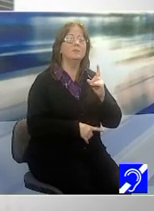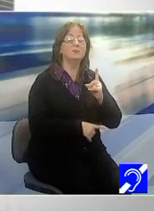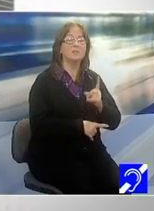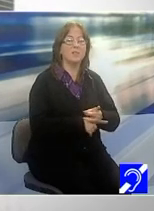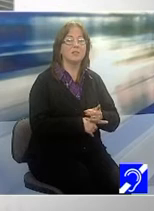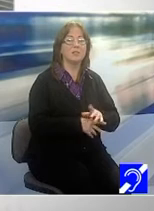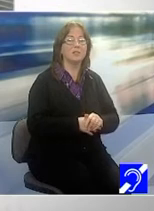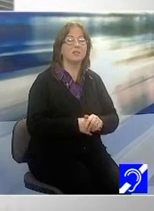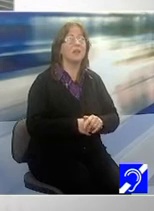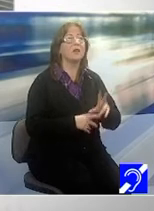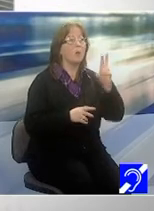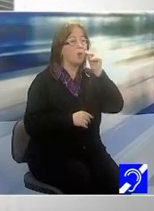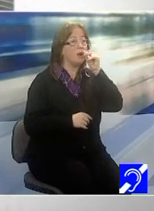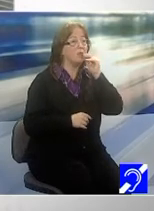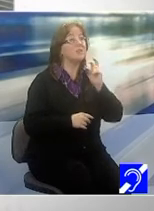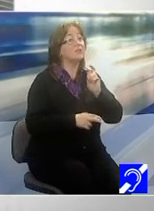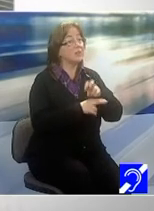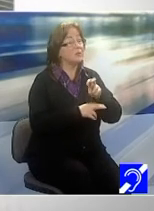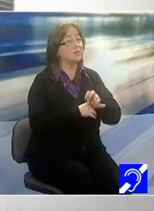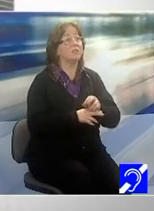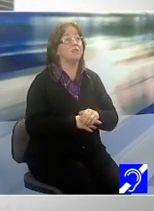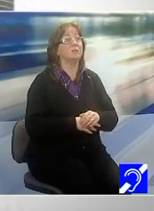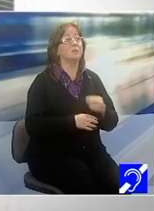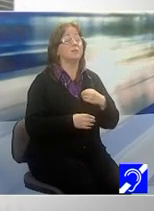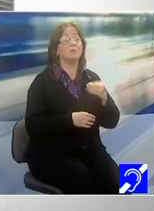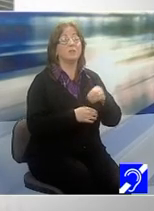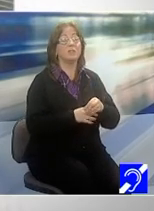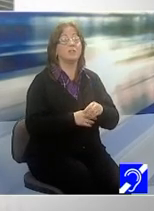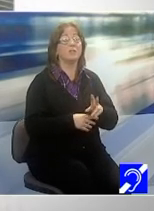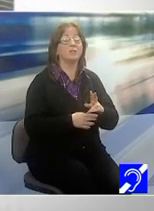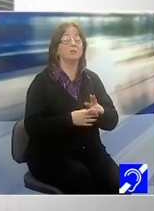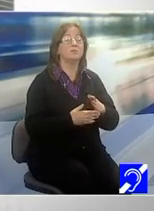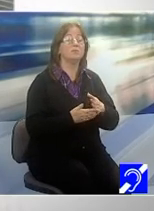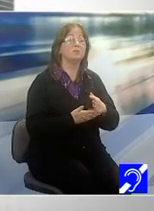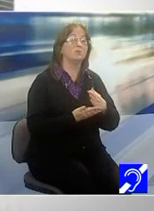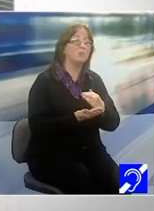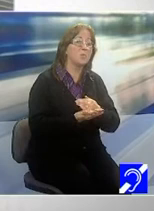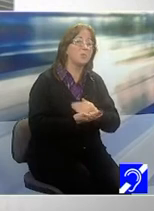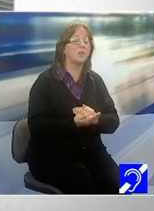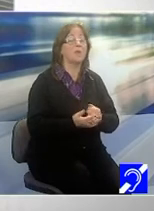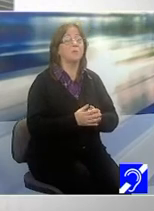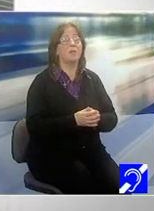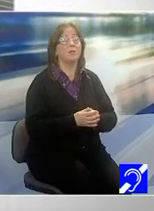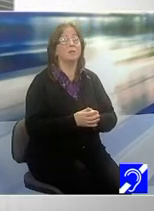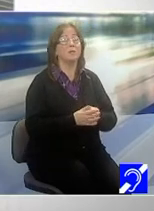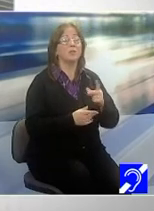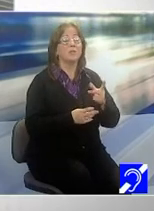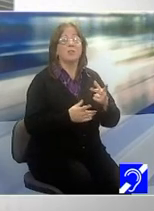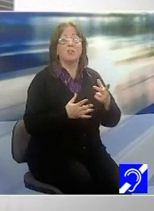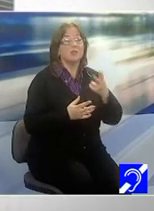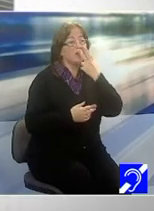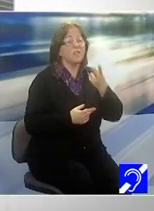în implicare în organizații neguvernamentale care sunt adiacente zonei politice și care pun presiune, verifică ce fac